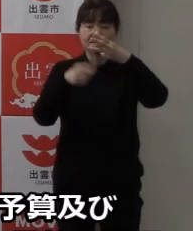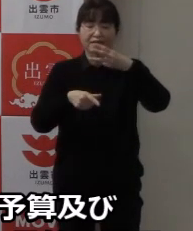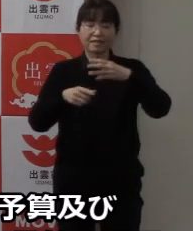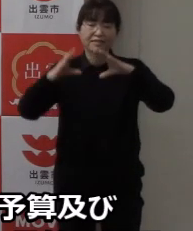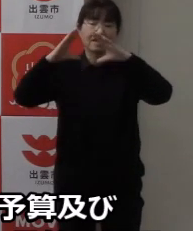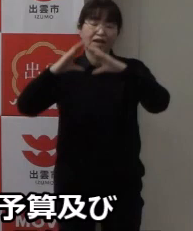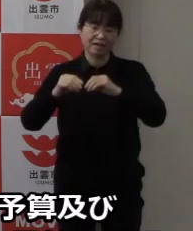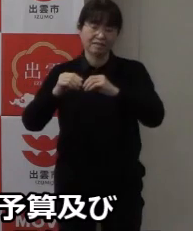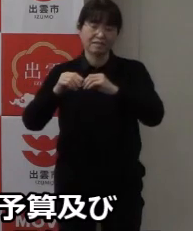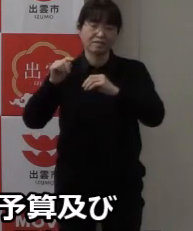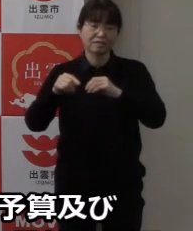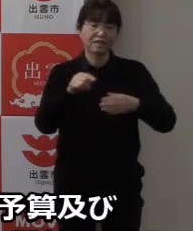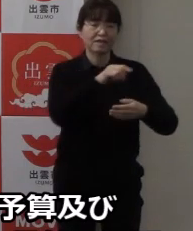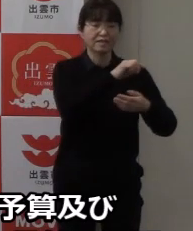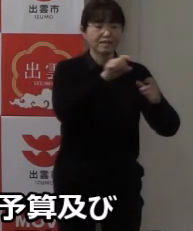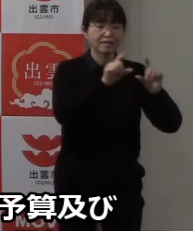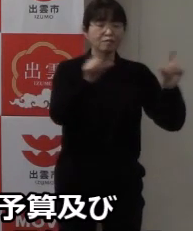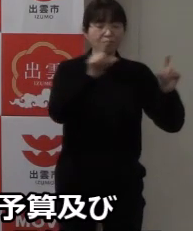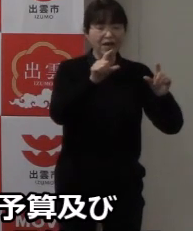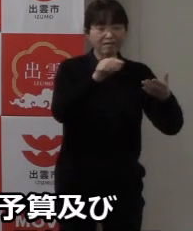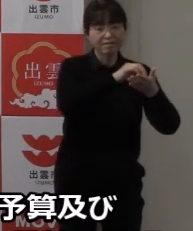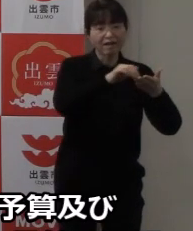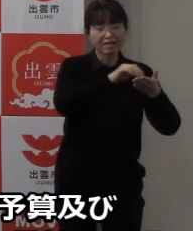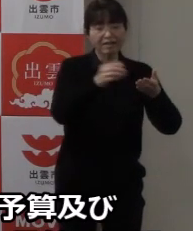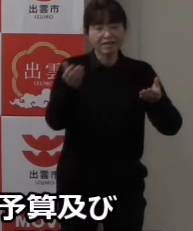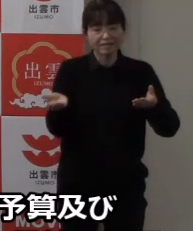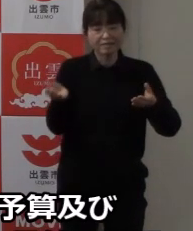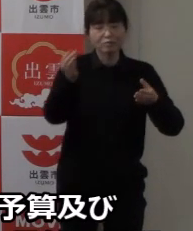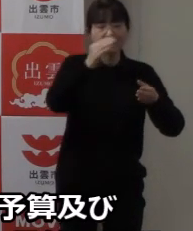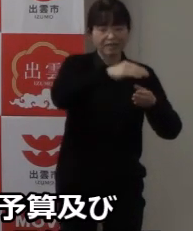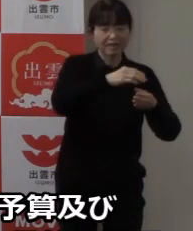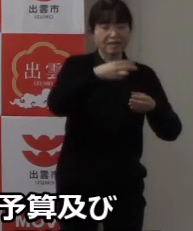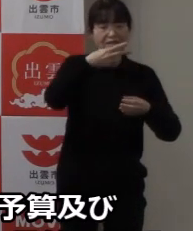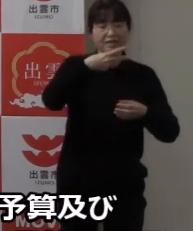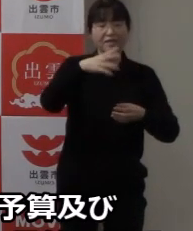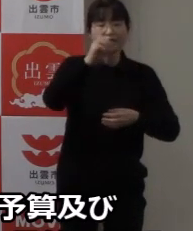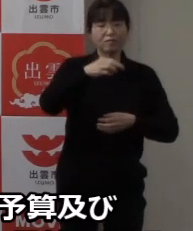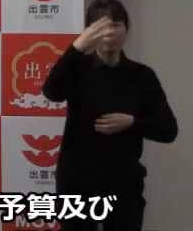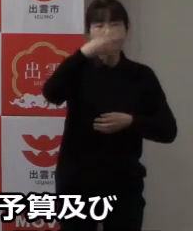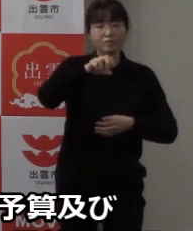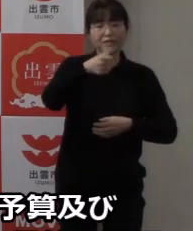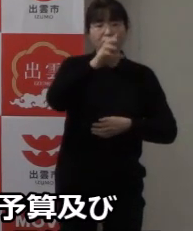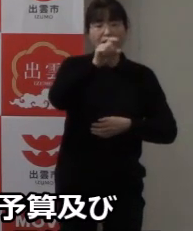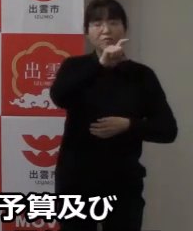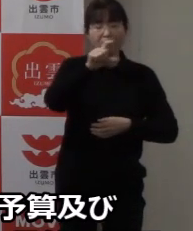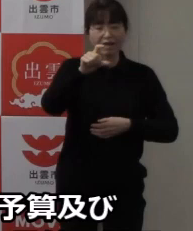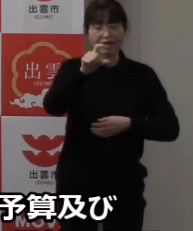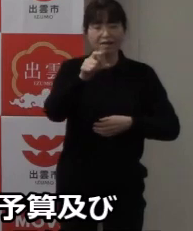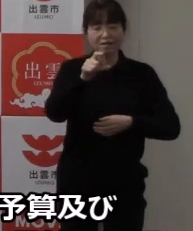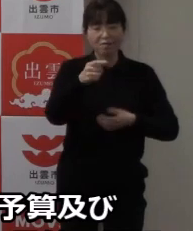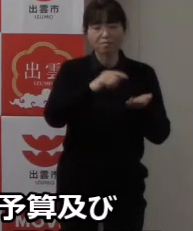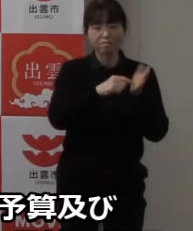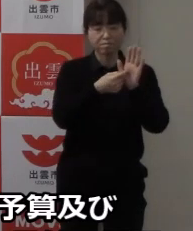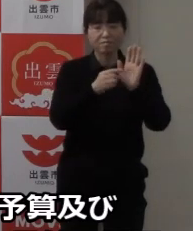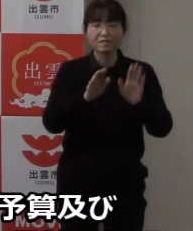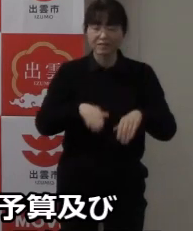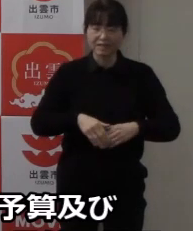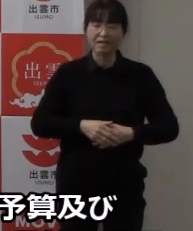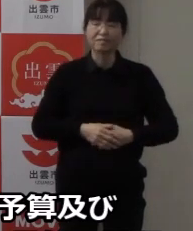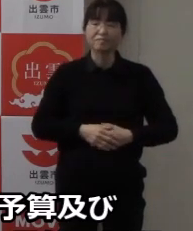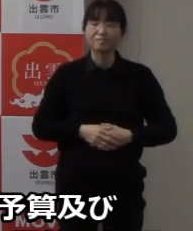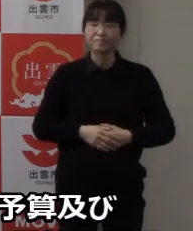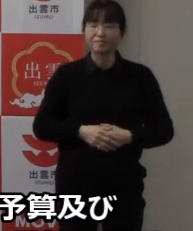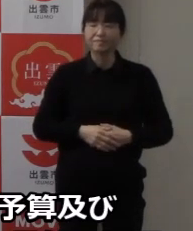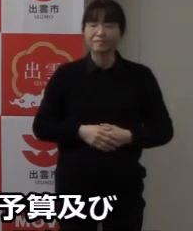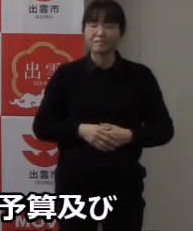一般会計の財政調整基金に積み立てるということで、2億4500万円を計上したところであります。なお